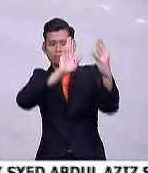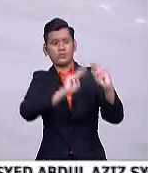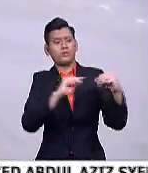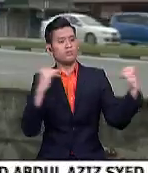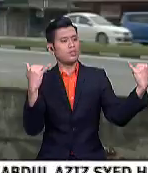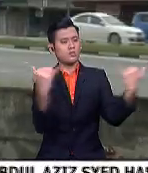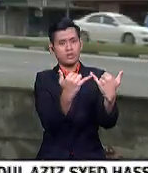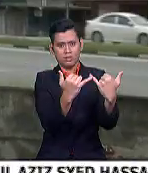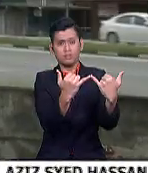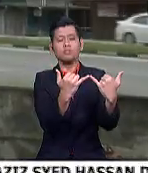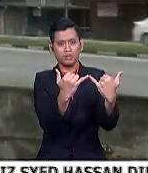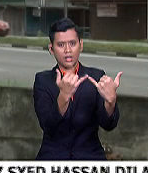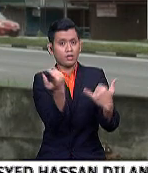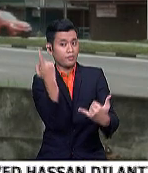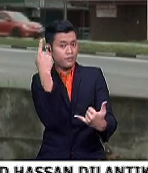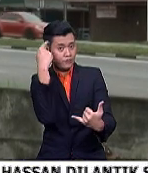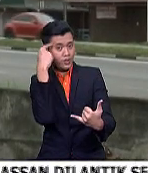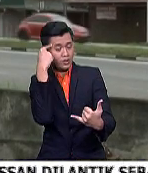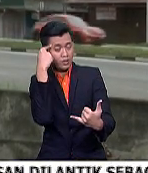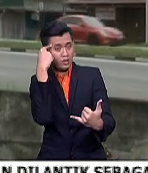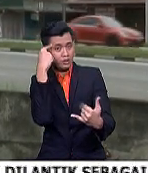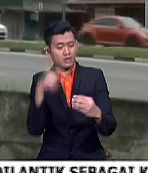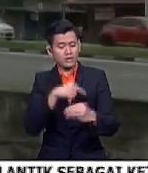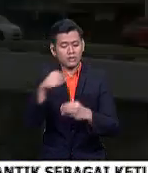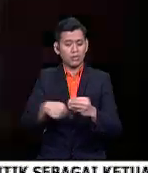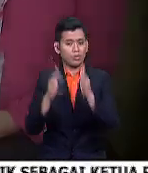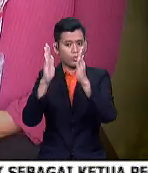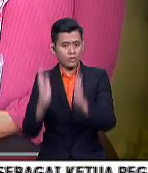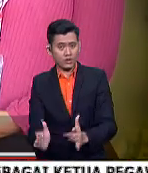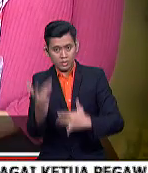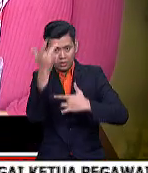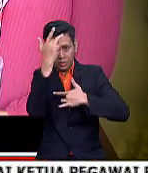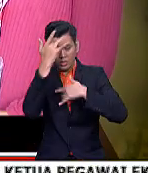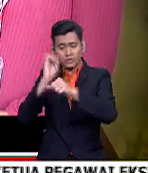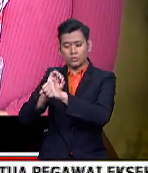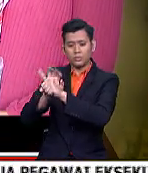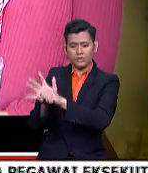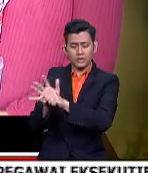stigma masyarakat terhadap pesakit wabak itu. Makcik minta